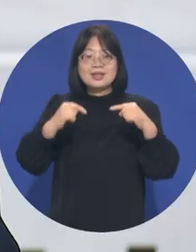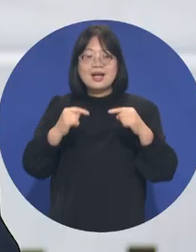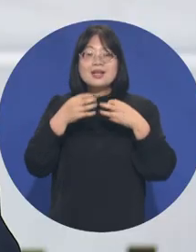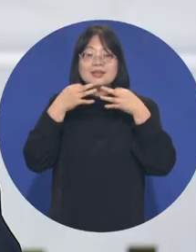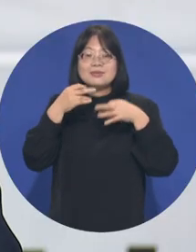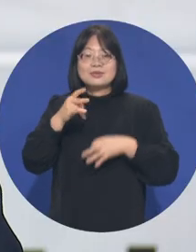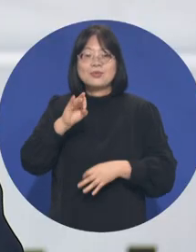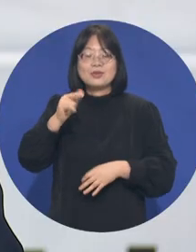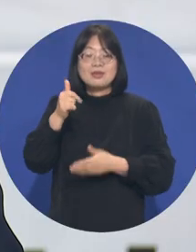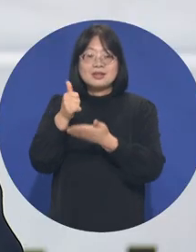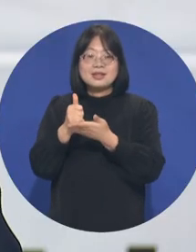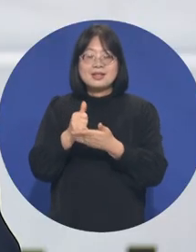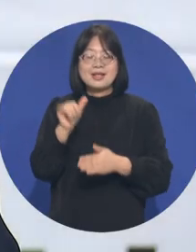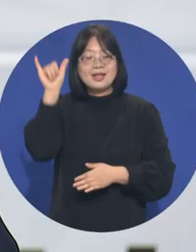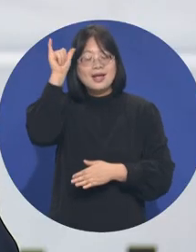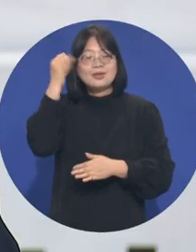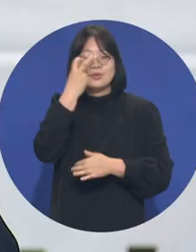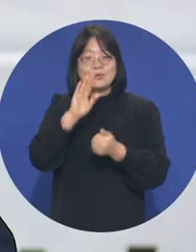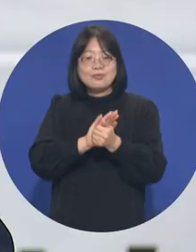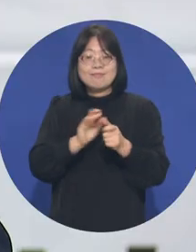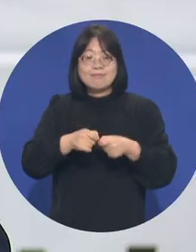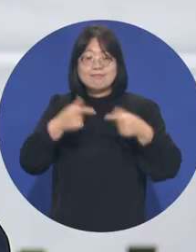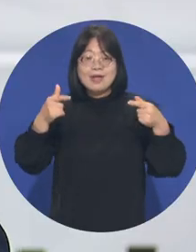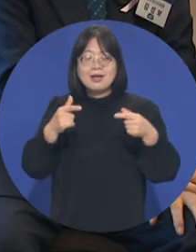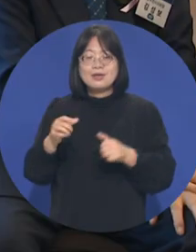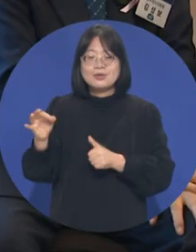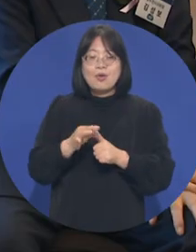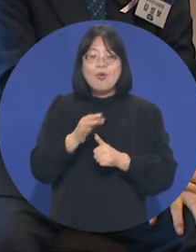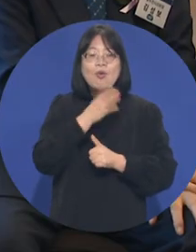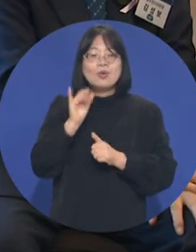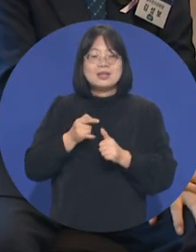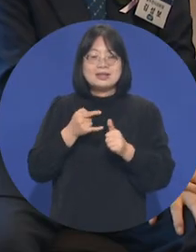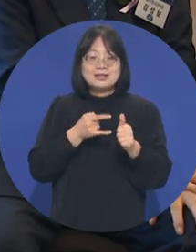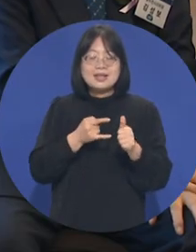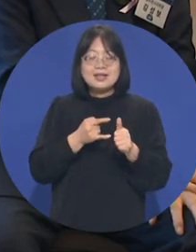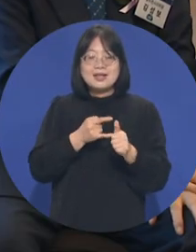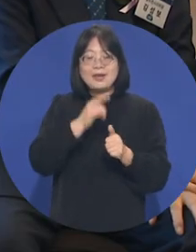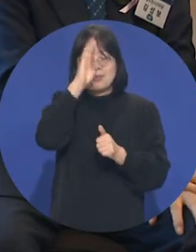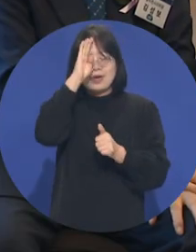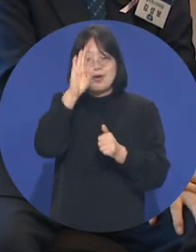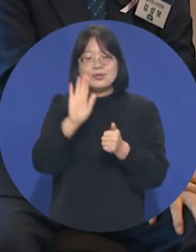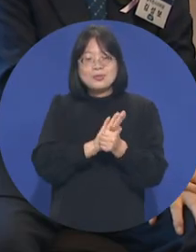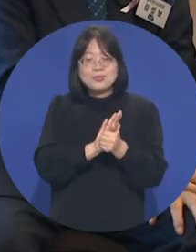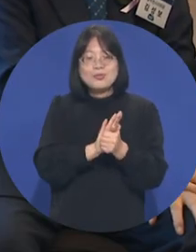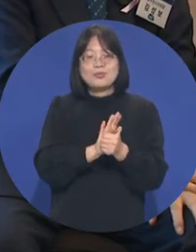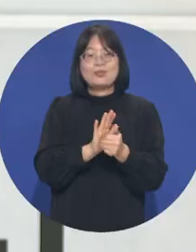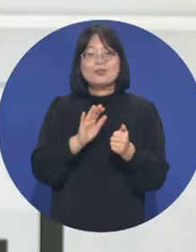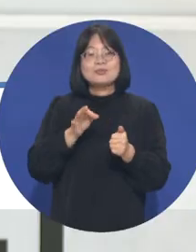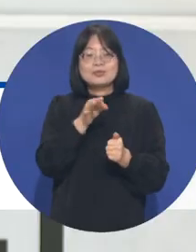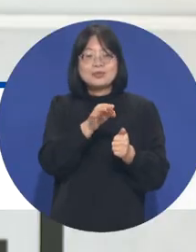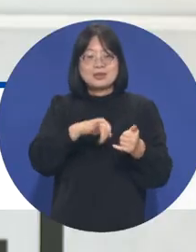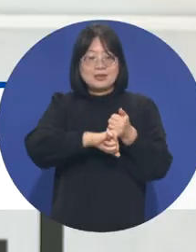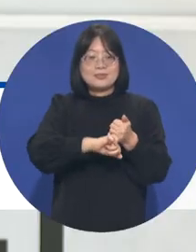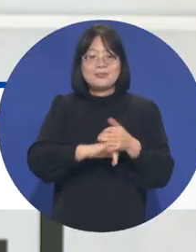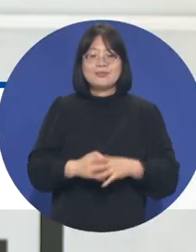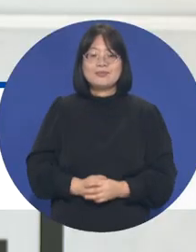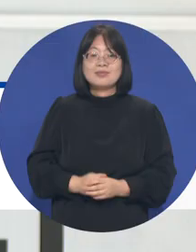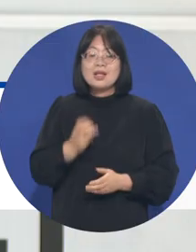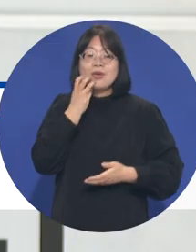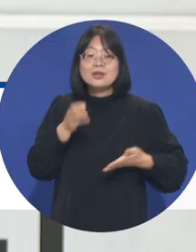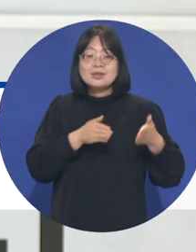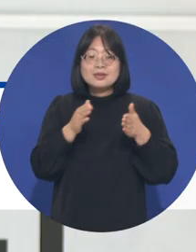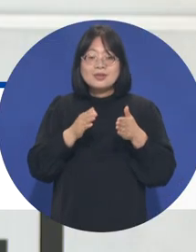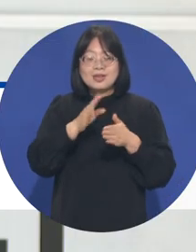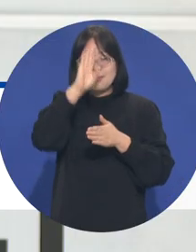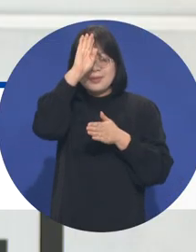김동연 지사는 AI 돌봄 확대와 함께 저소득 어르신들의 간병비 지원을 약속했습니다. 경기도